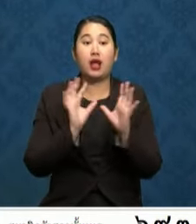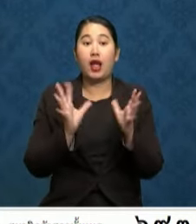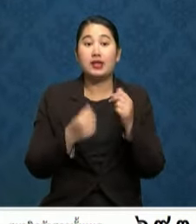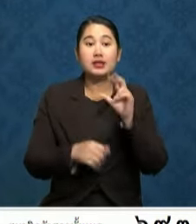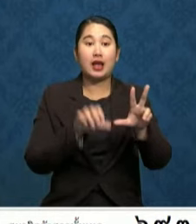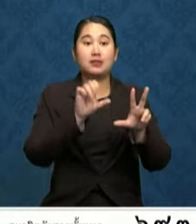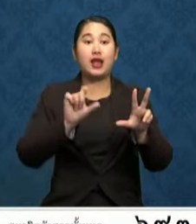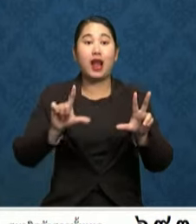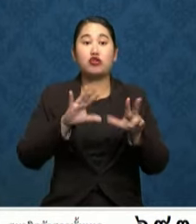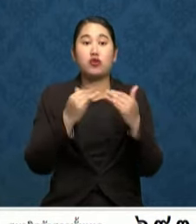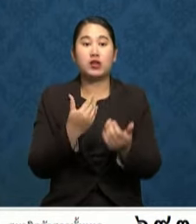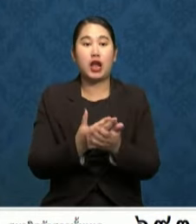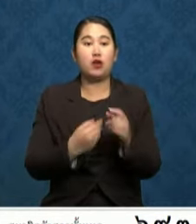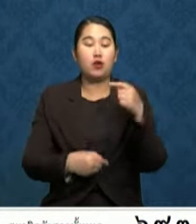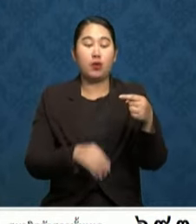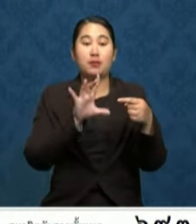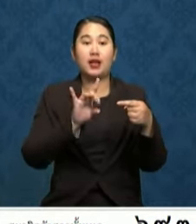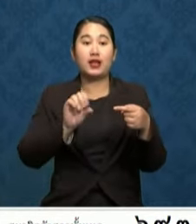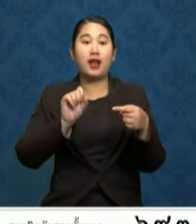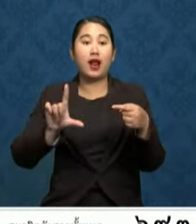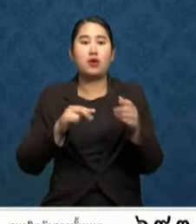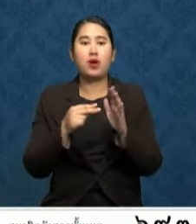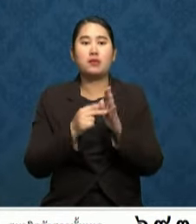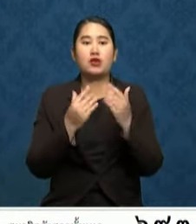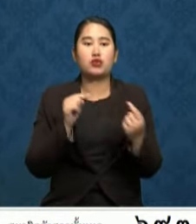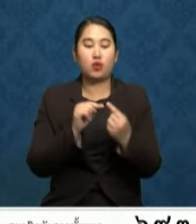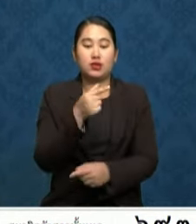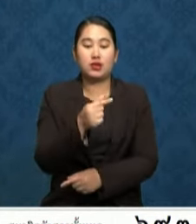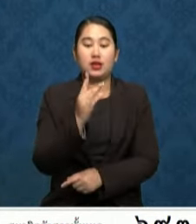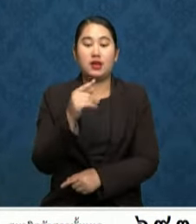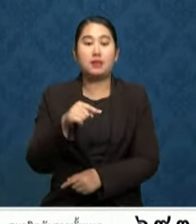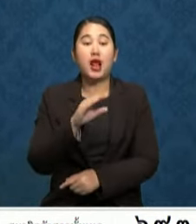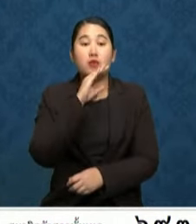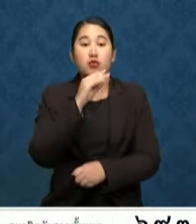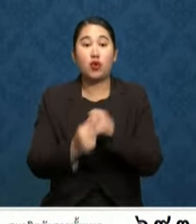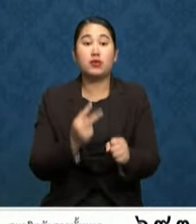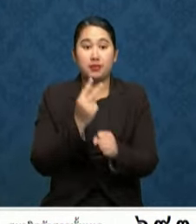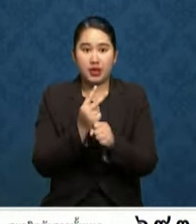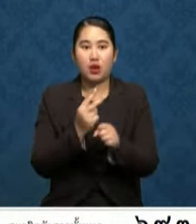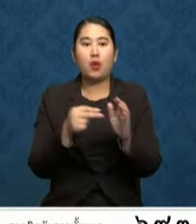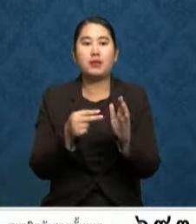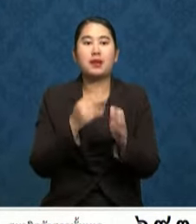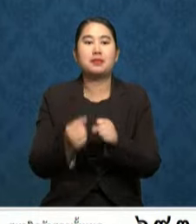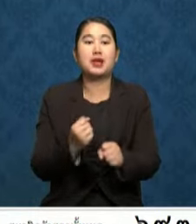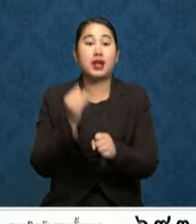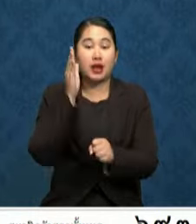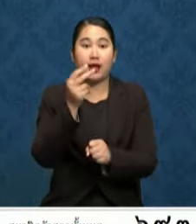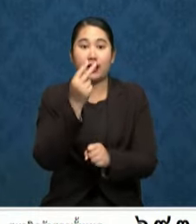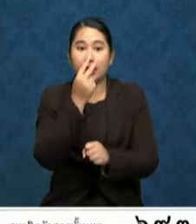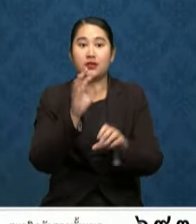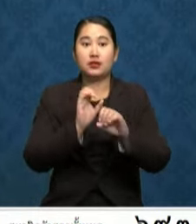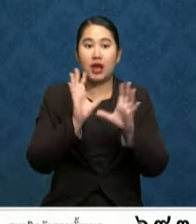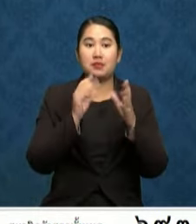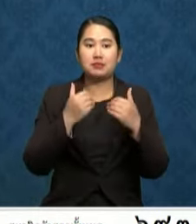ที่ถ้าติดลบอยู่ 800,000ก็เป็น 1.1 300,000คือ 1.5ของ GDPแค่ 2ปีเท่านั้นไม่ต้องลครับปีหน้านะท่านจะเห็นตัว